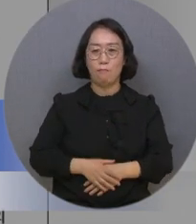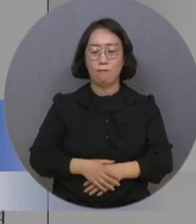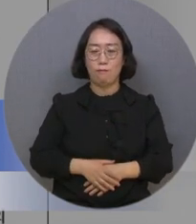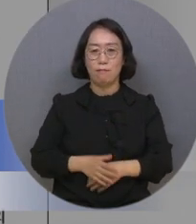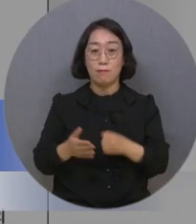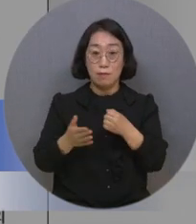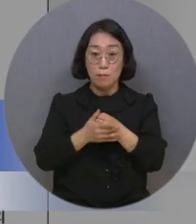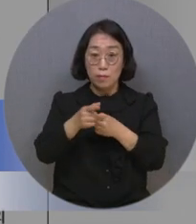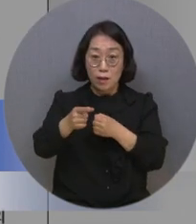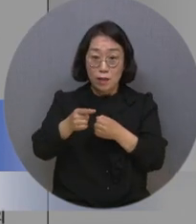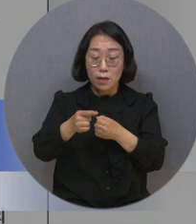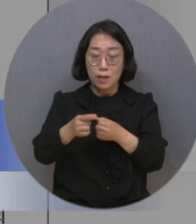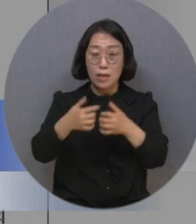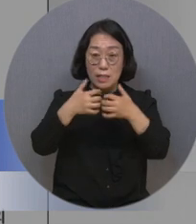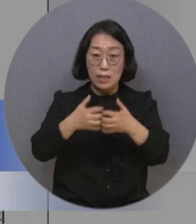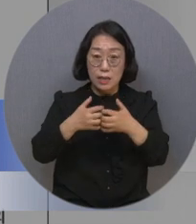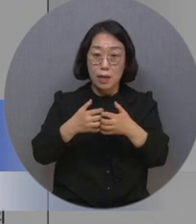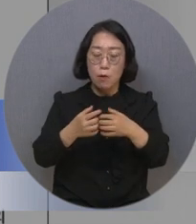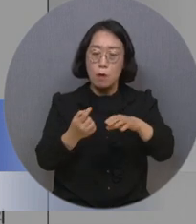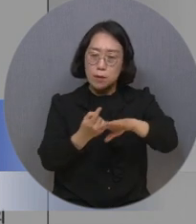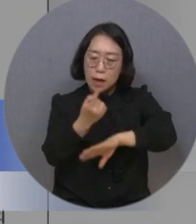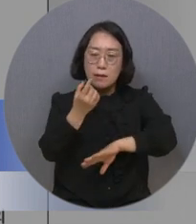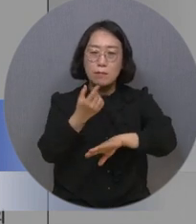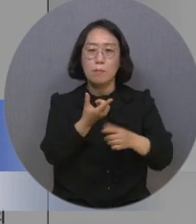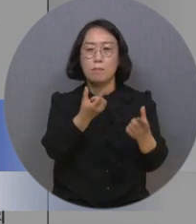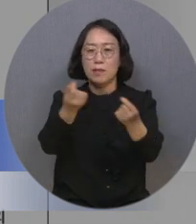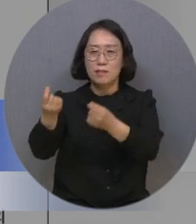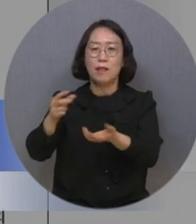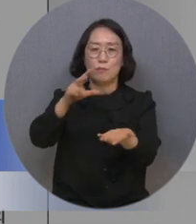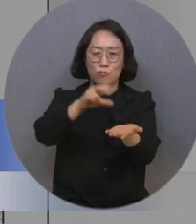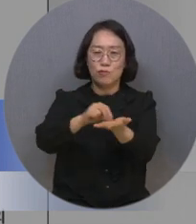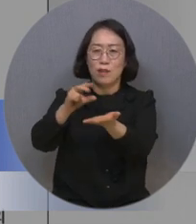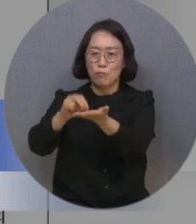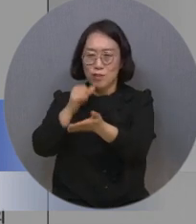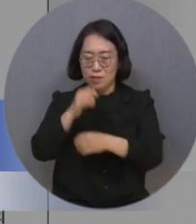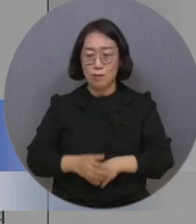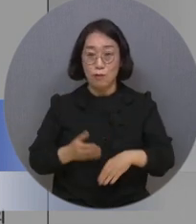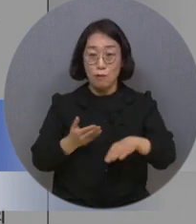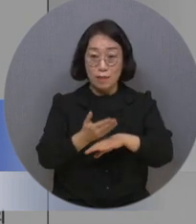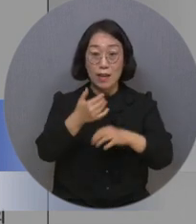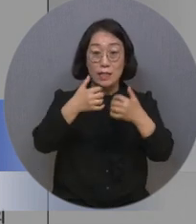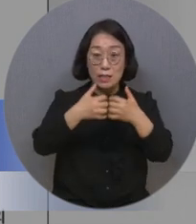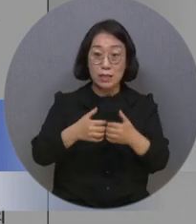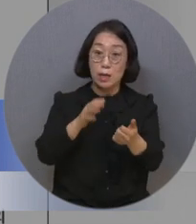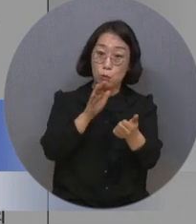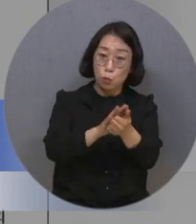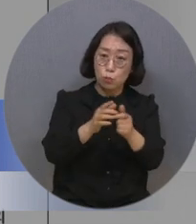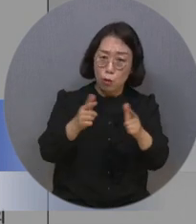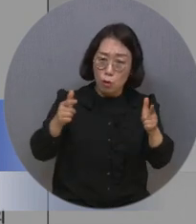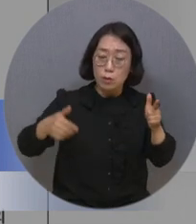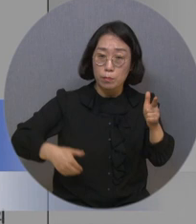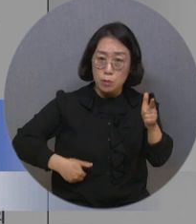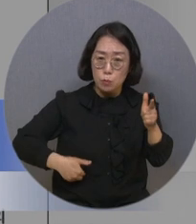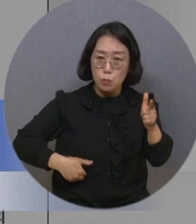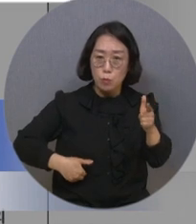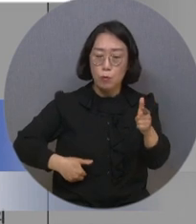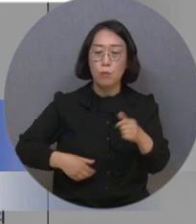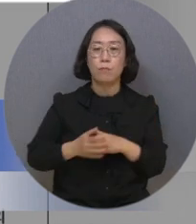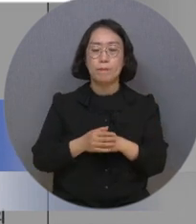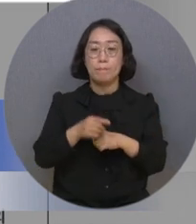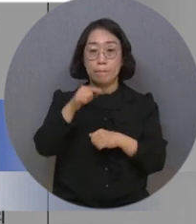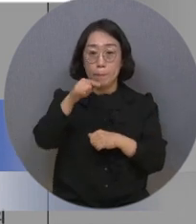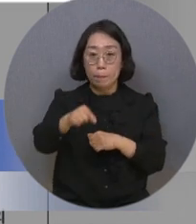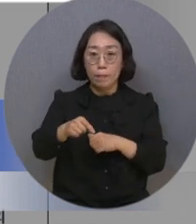동력 보조 장치만의 문제만은 아닐 겁니다. 다른 보조 기기에 대한 유사 사례도 분명 있을 텐데요.